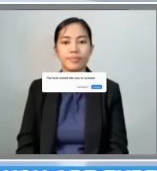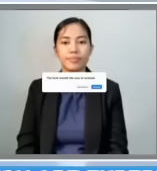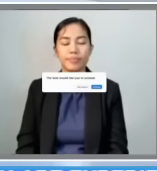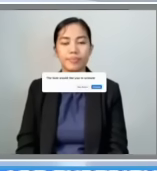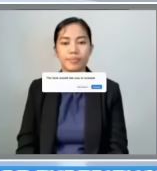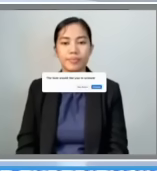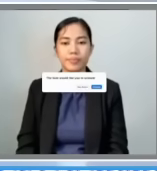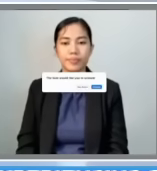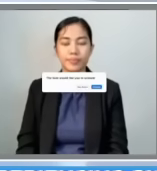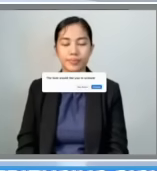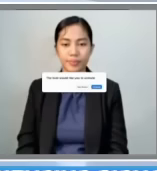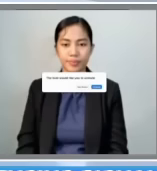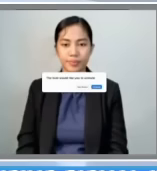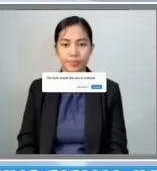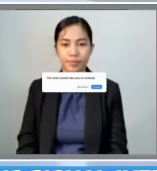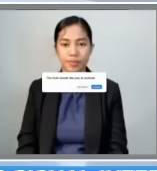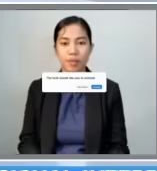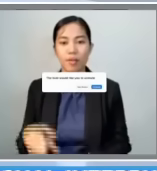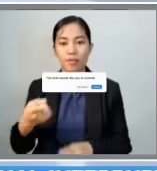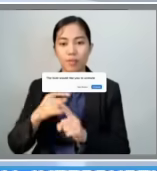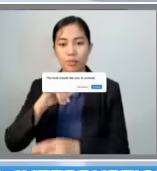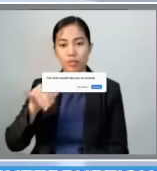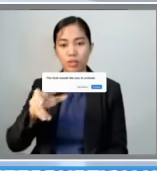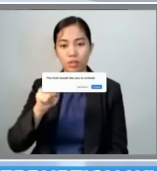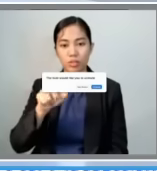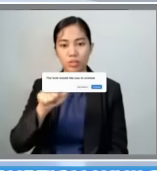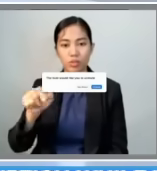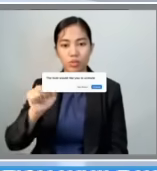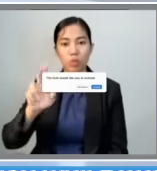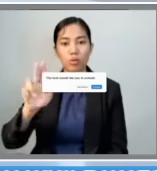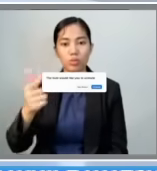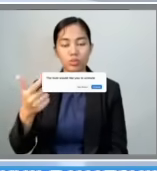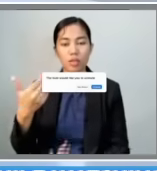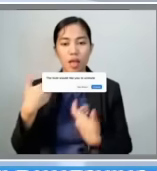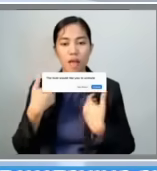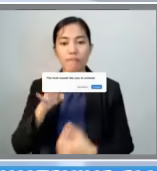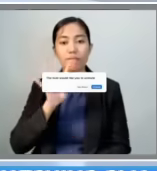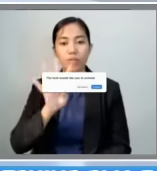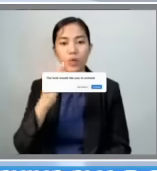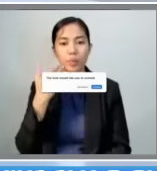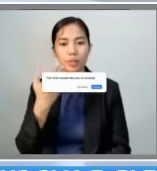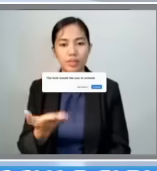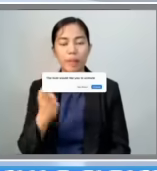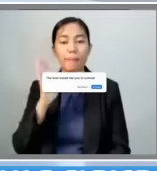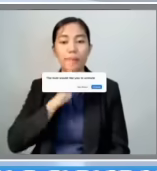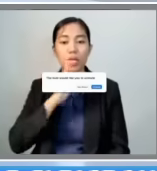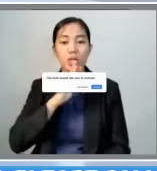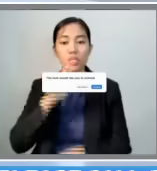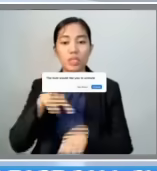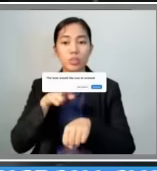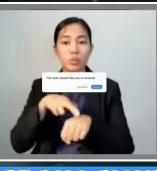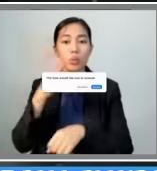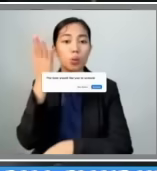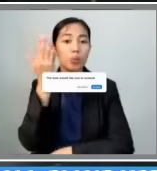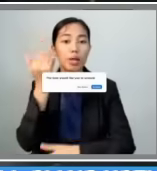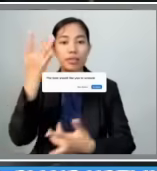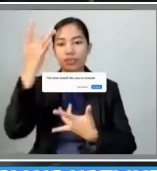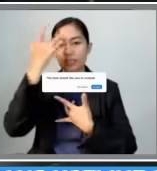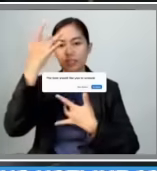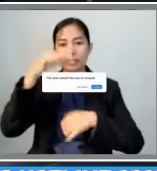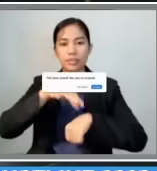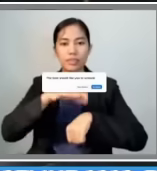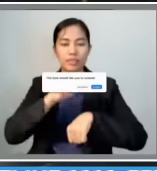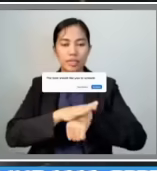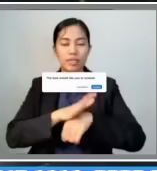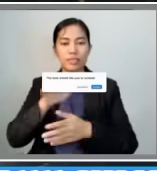Mula naman po Enero hanggang Agosto, may naitalang 4 na namatay sa Bicol Region dahil naman sa dengue. Ayon sa Center for Health and Development